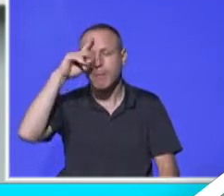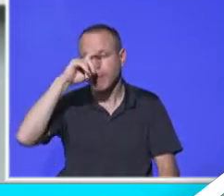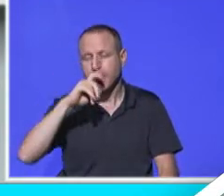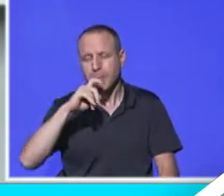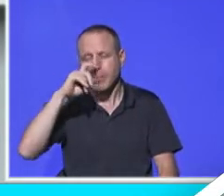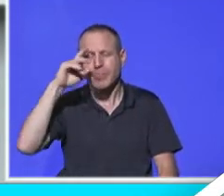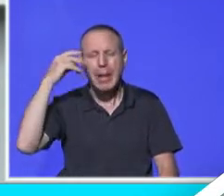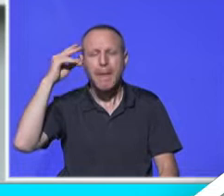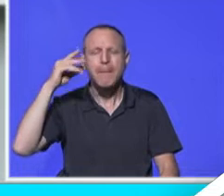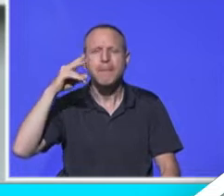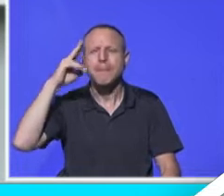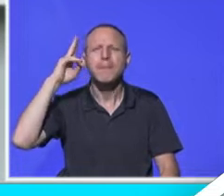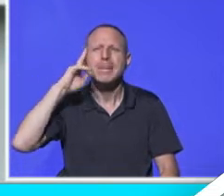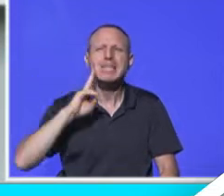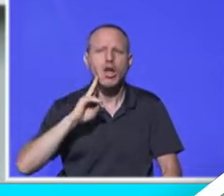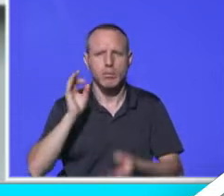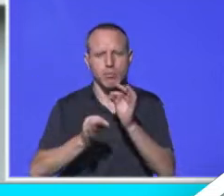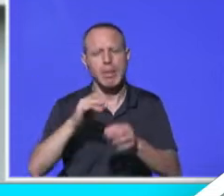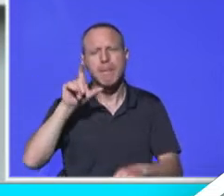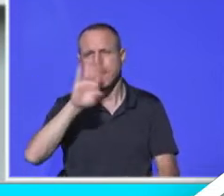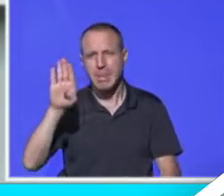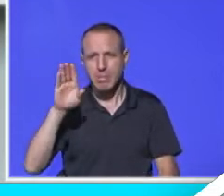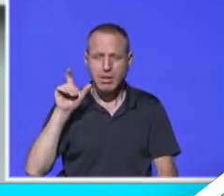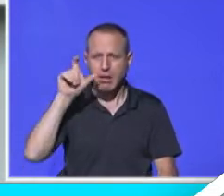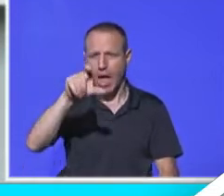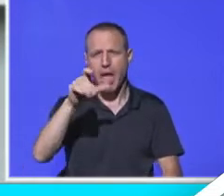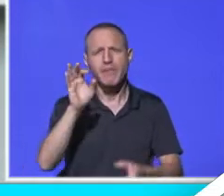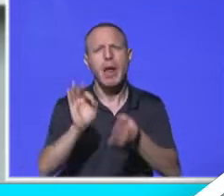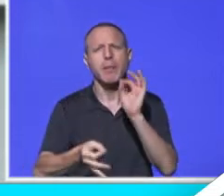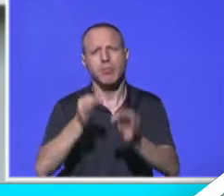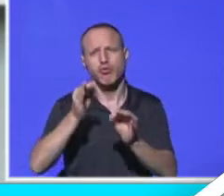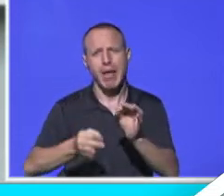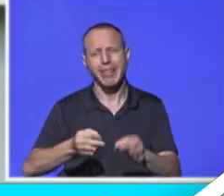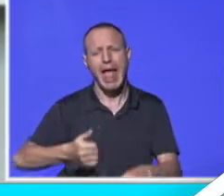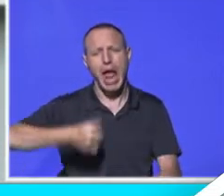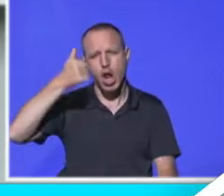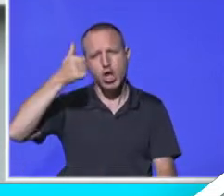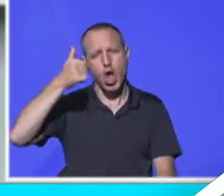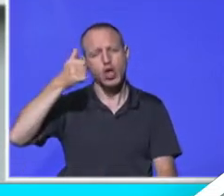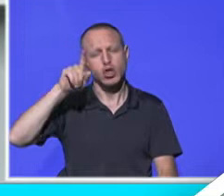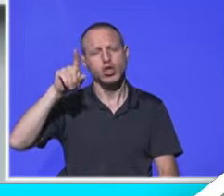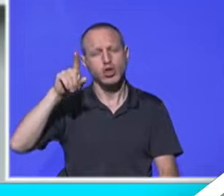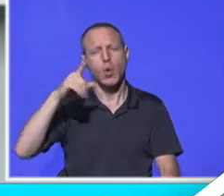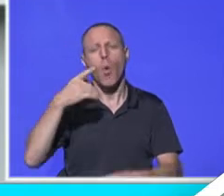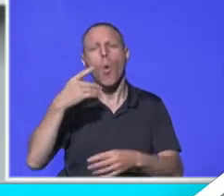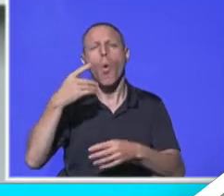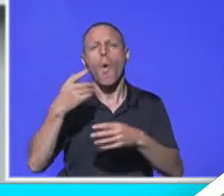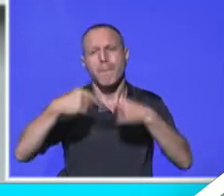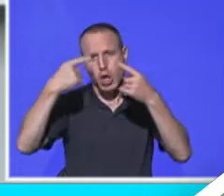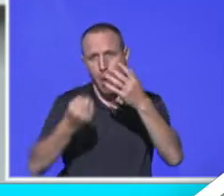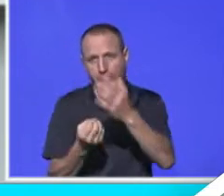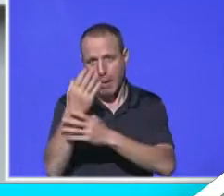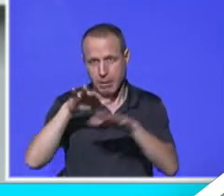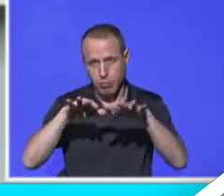התחייב לבית המשפט העליון שהוא ימנה מפכ"ל קבוע בתוך 100 ימים מיום הקמת הממשלה. דבר שעוד לא